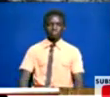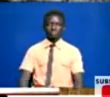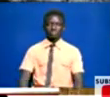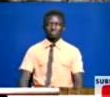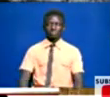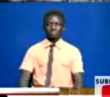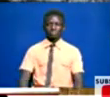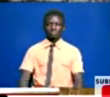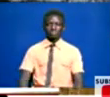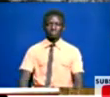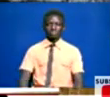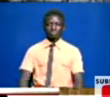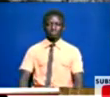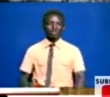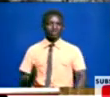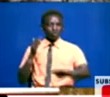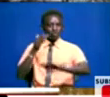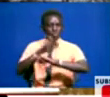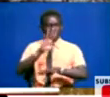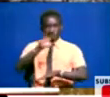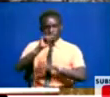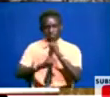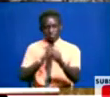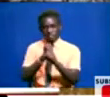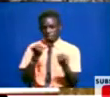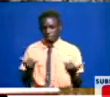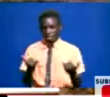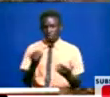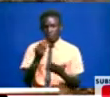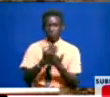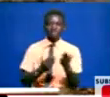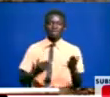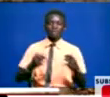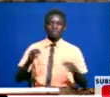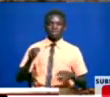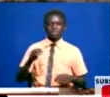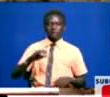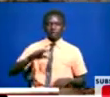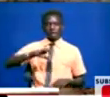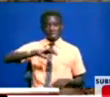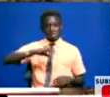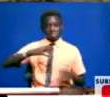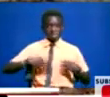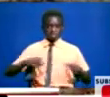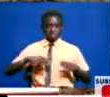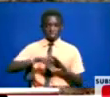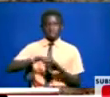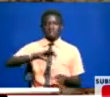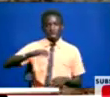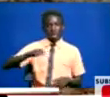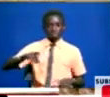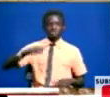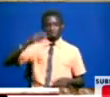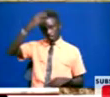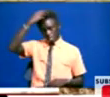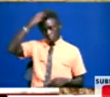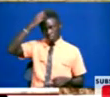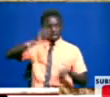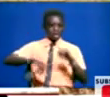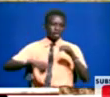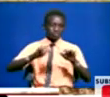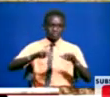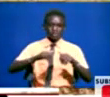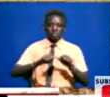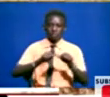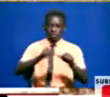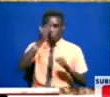Kwa zaidi ya miaka mitano sasa, baadhi ya wakazi wa kaunti ya Lamu hawawezi kutekeleza shughuli zao za kilimo kutokana na